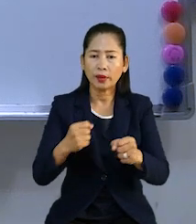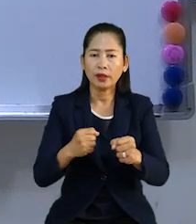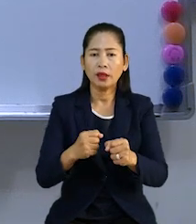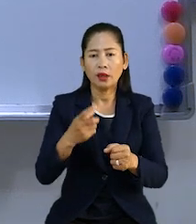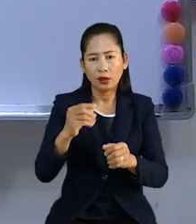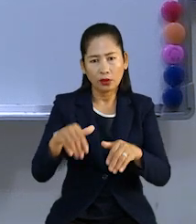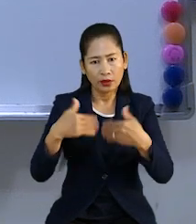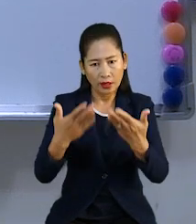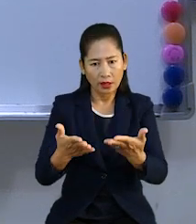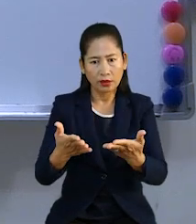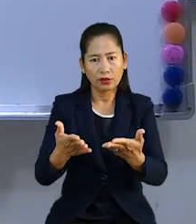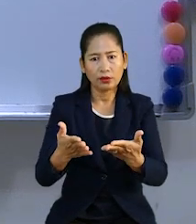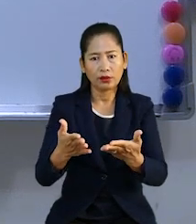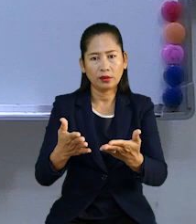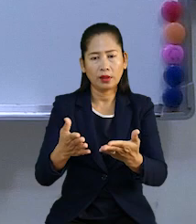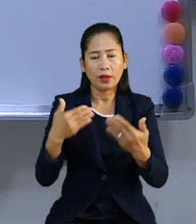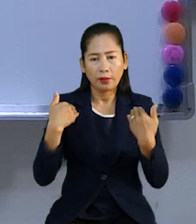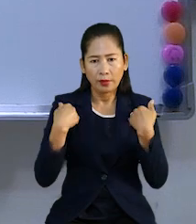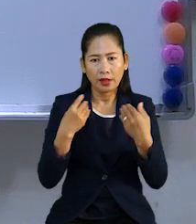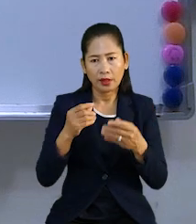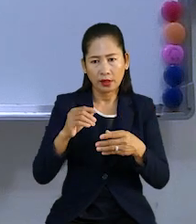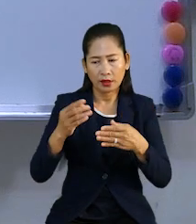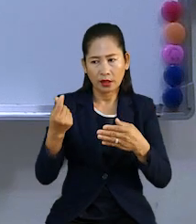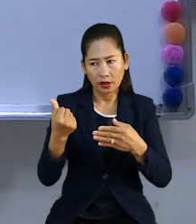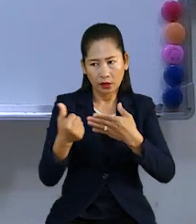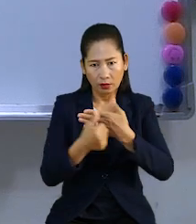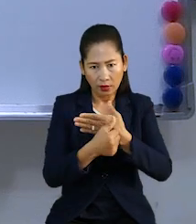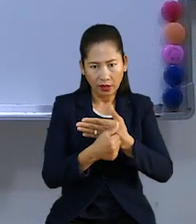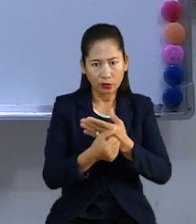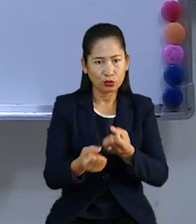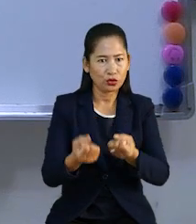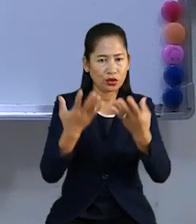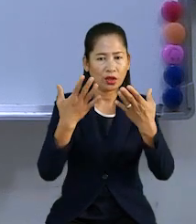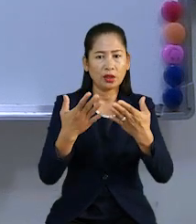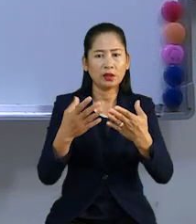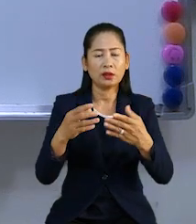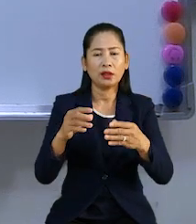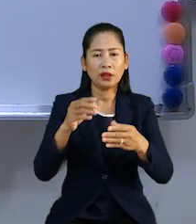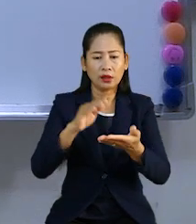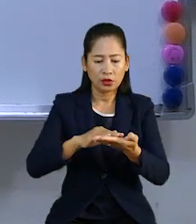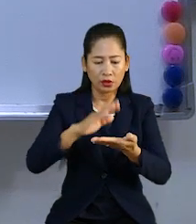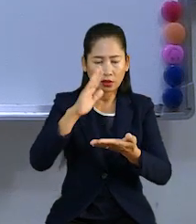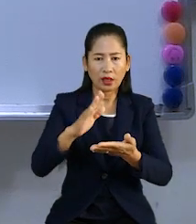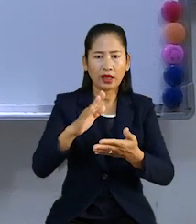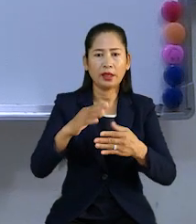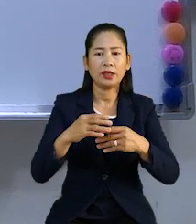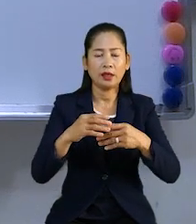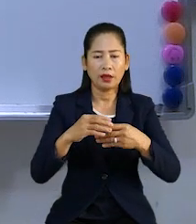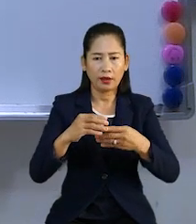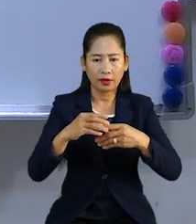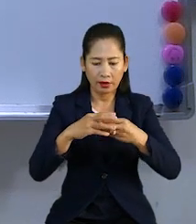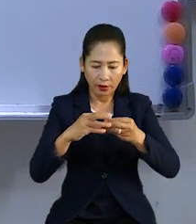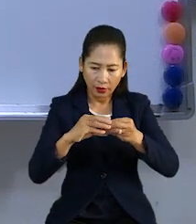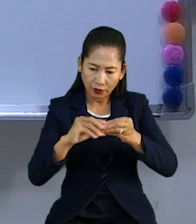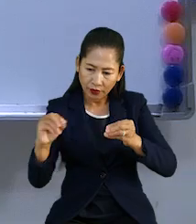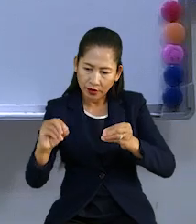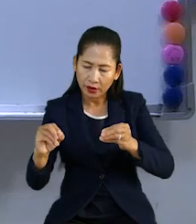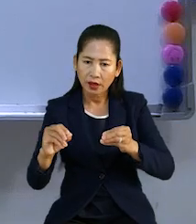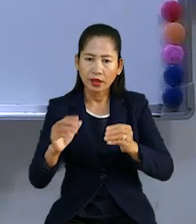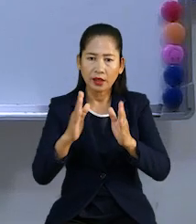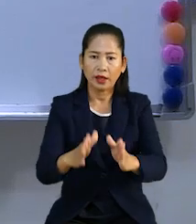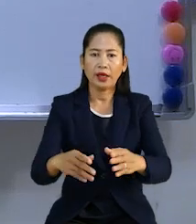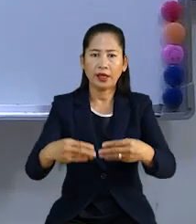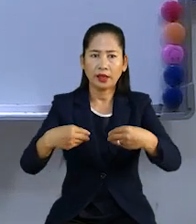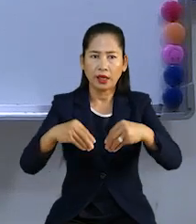chẳng lôi để con ao tới, cứ miên đầm lấy, trả ơn chiếng, lấy, lấy phượt. Được chứ nè, nẹt lụa cứ bà gọt